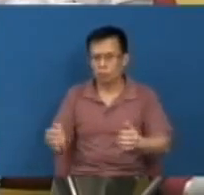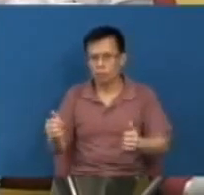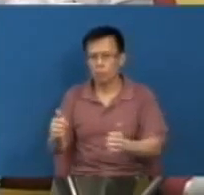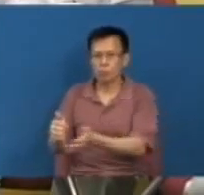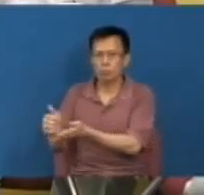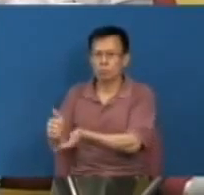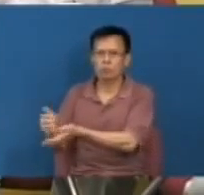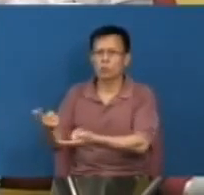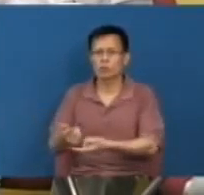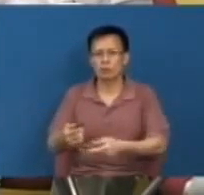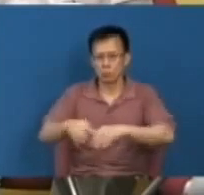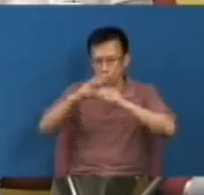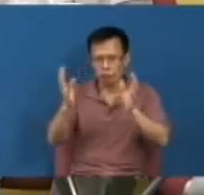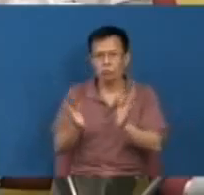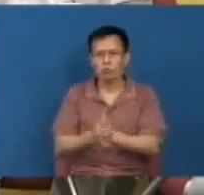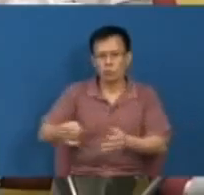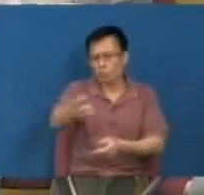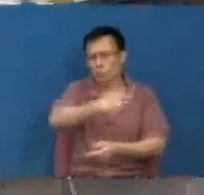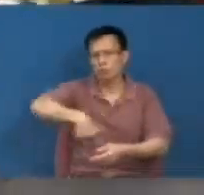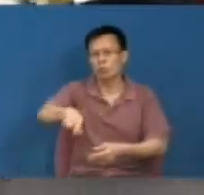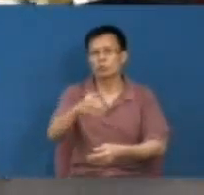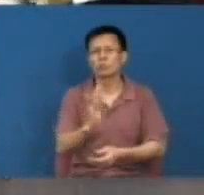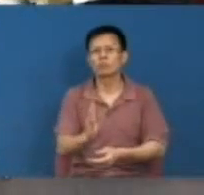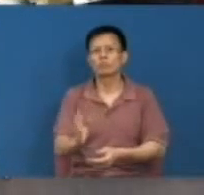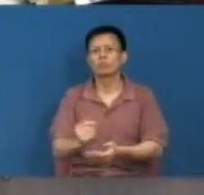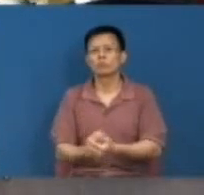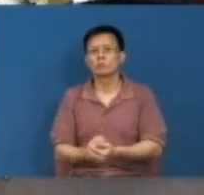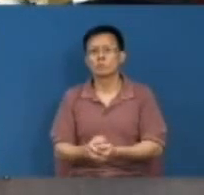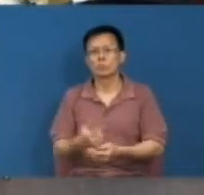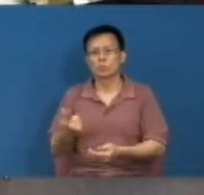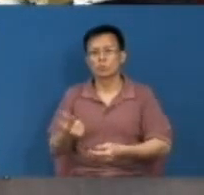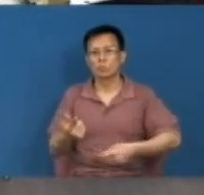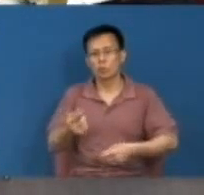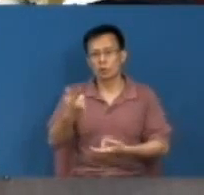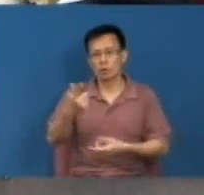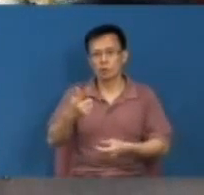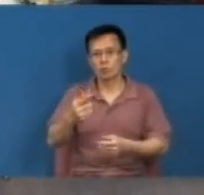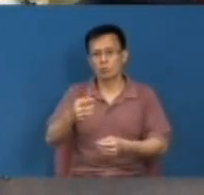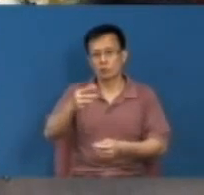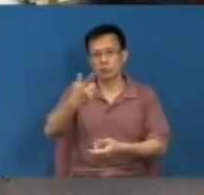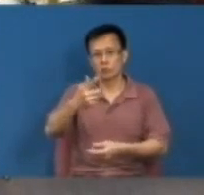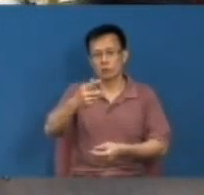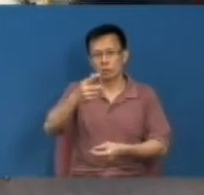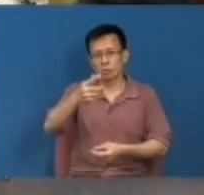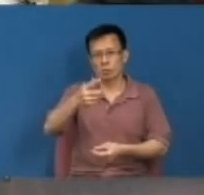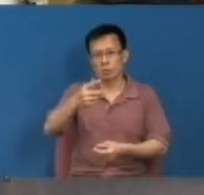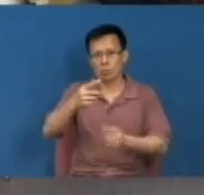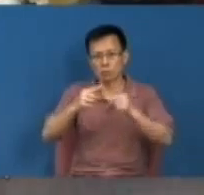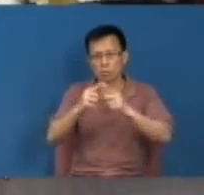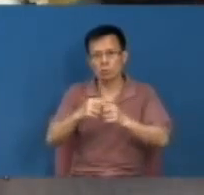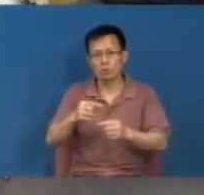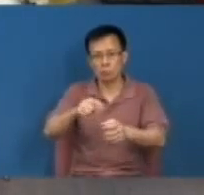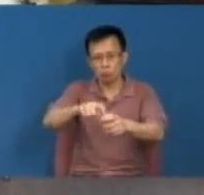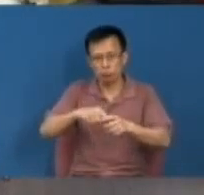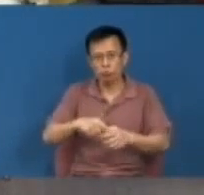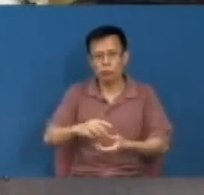區都唔同曬㗎啦。 係咯，嗱，佢哋又出一份好高嘅人工，就去欺凌啲嘅小業主。 係啊， 你又要揾食，